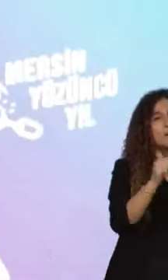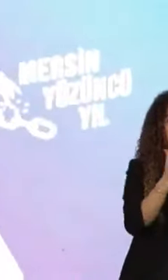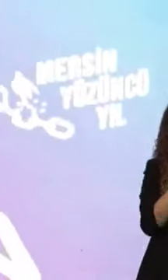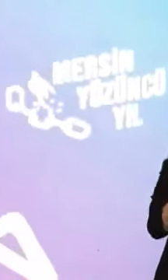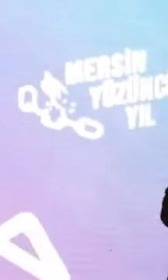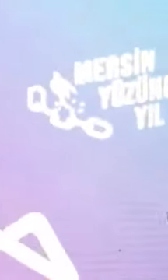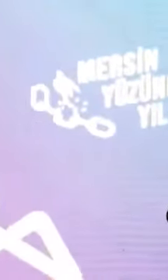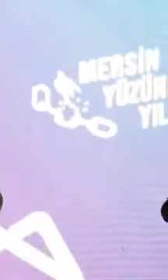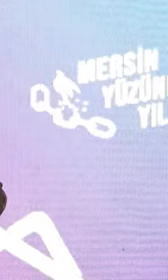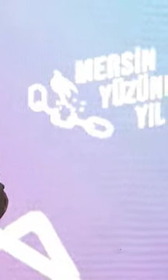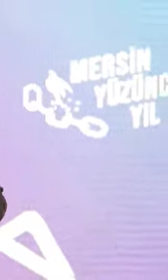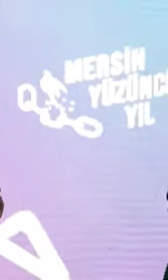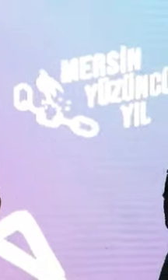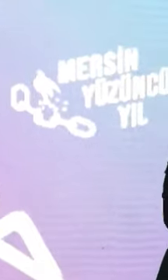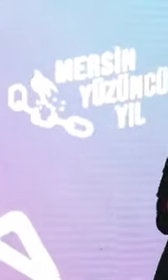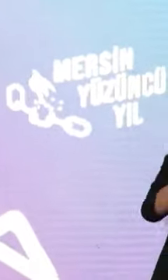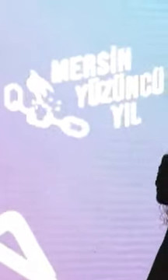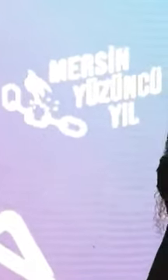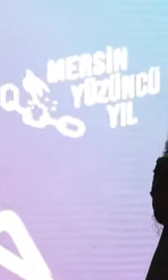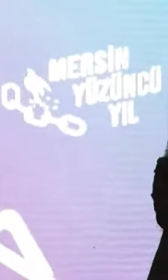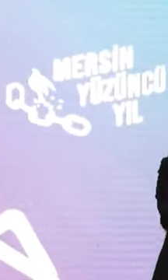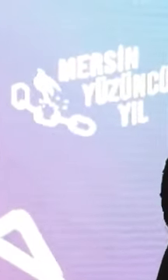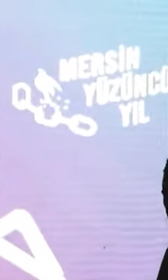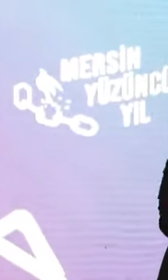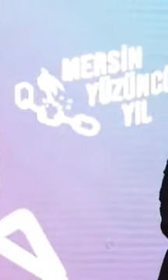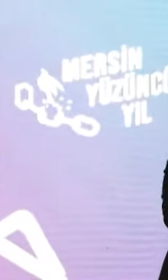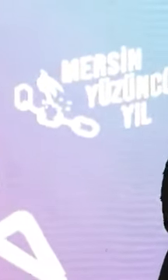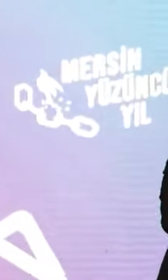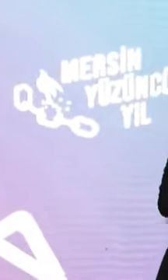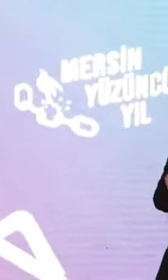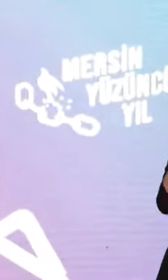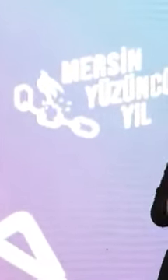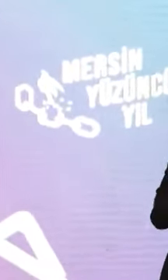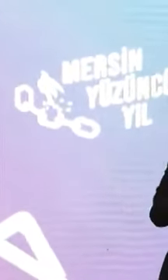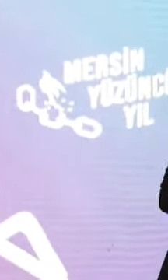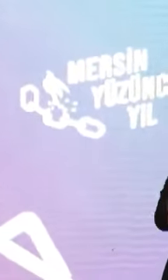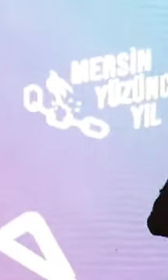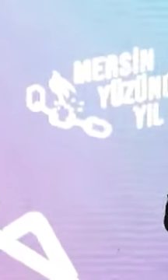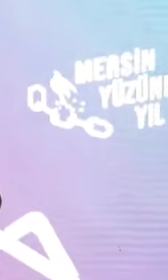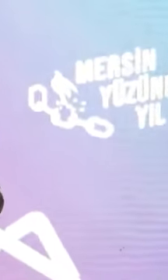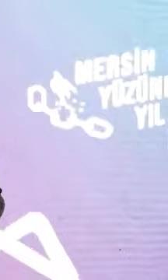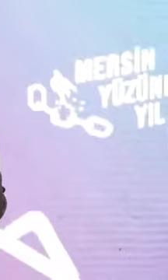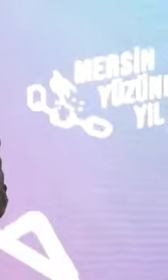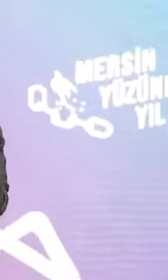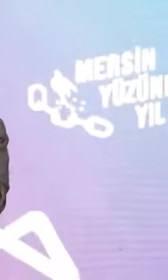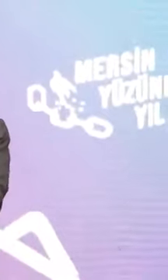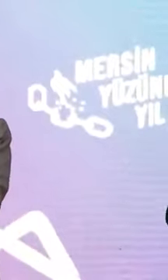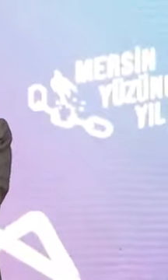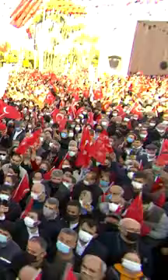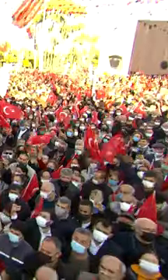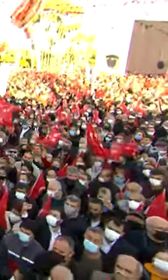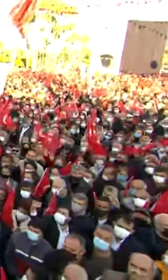belediye başkanlarımızla sizle beraber olmak inanılmaz bir heyecan, büyük bir